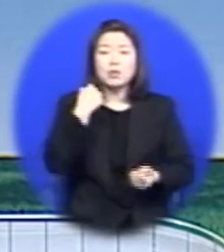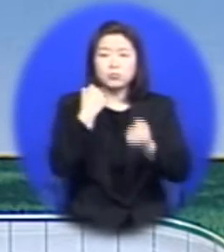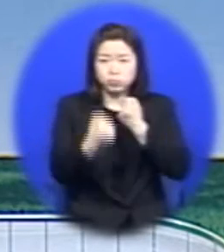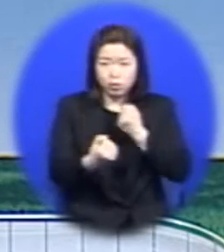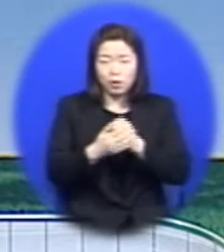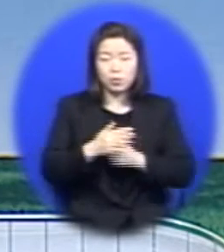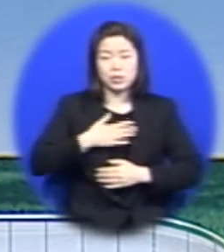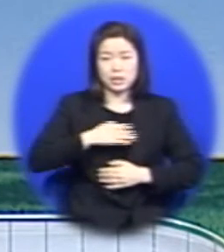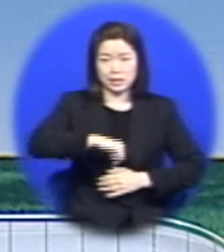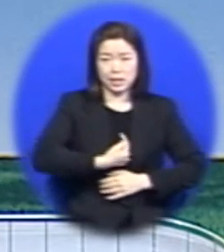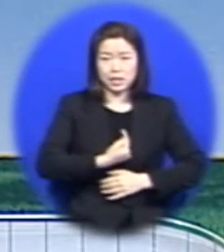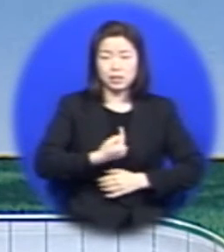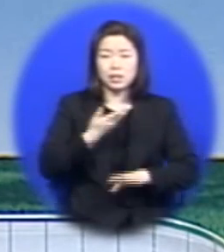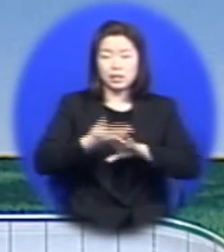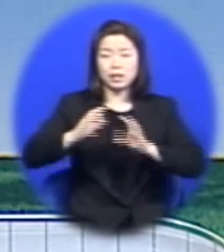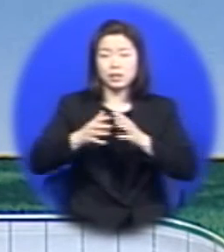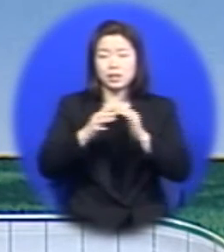자기는 이방인의 사도가 된 겁니다.